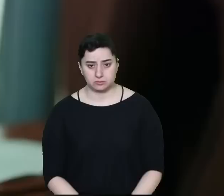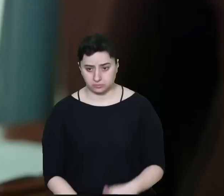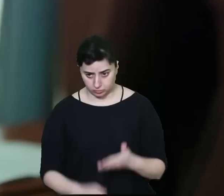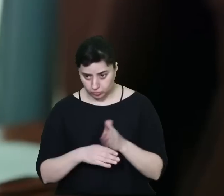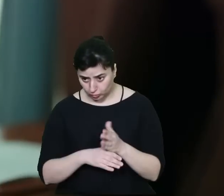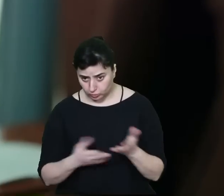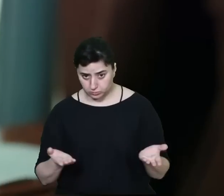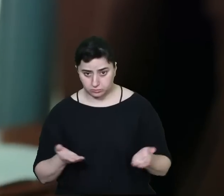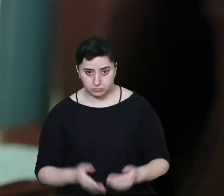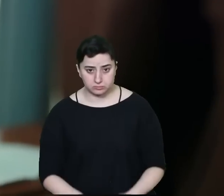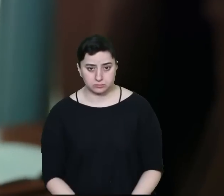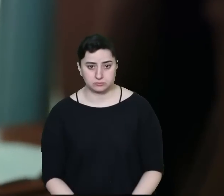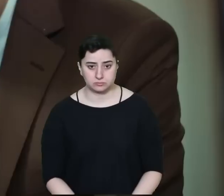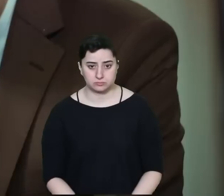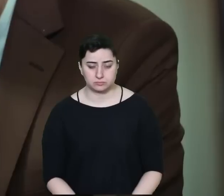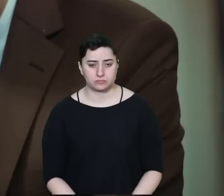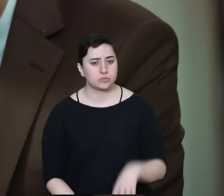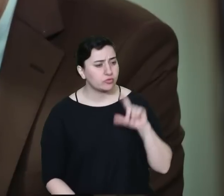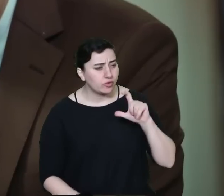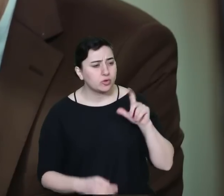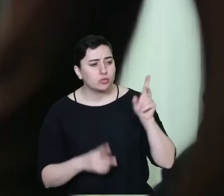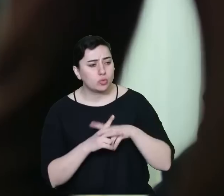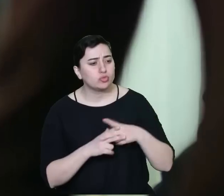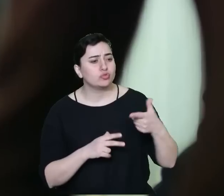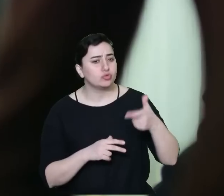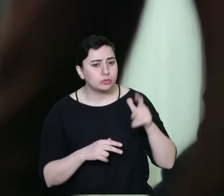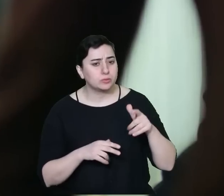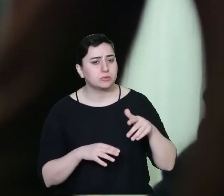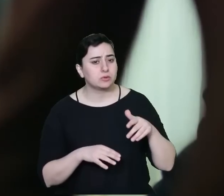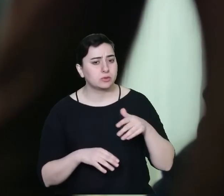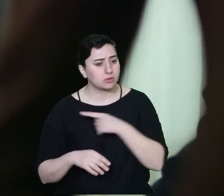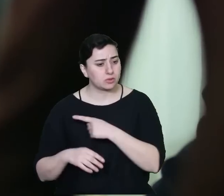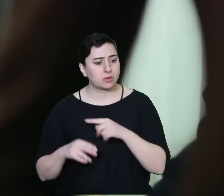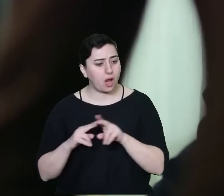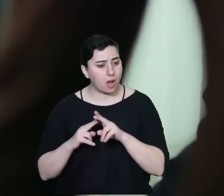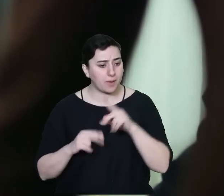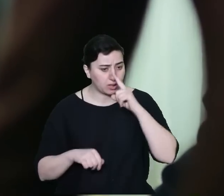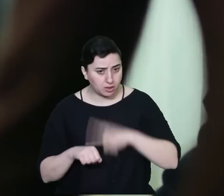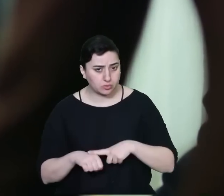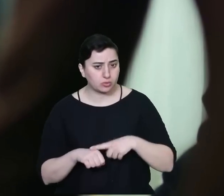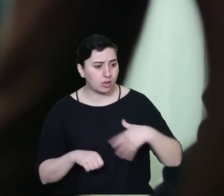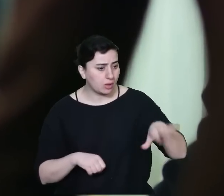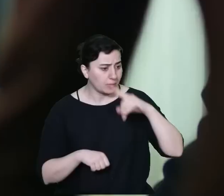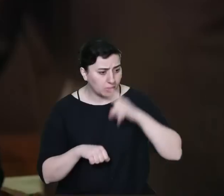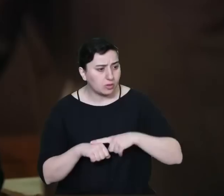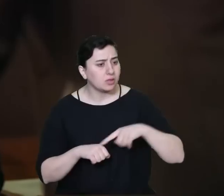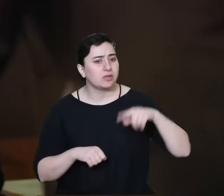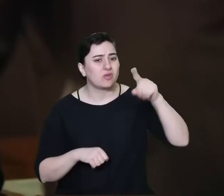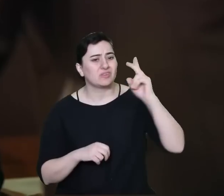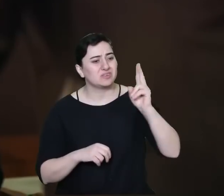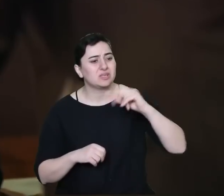Öyle değil mi? Kahraman baş salladı. Cevat'ın polisi vurmadığına kahraman bile inanıyor ama en